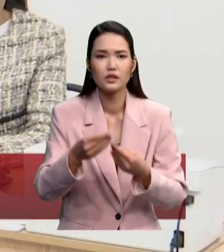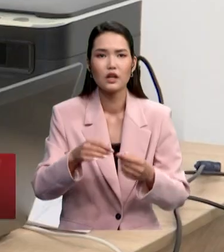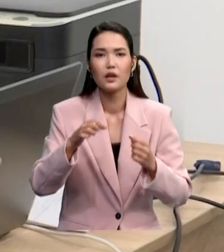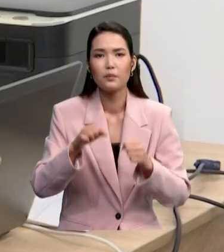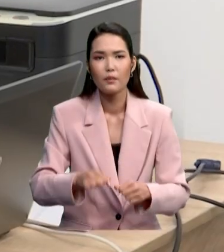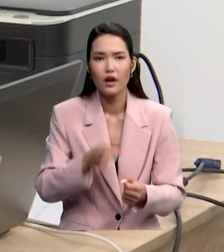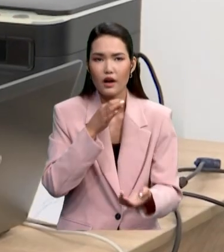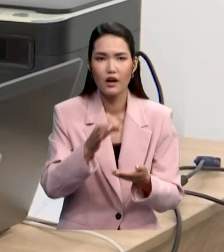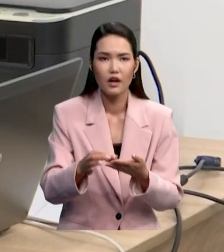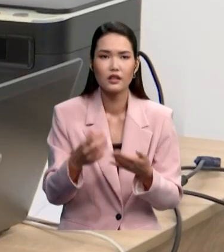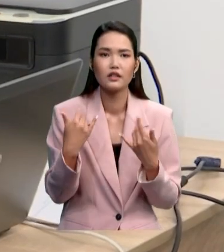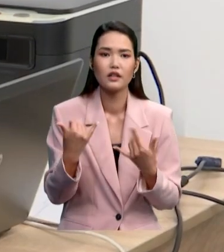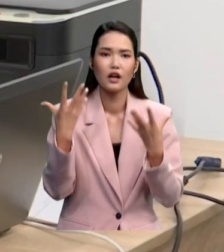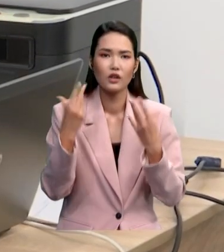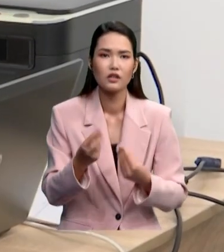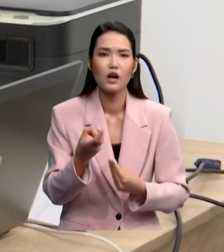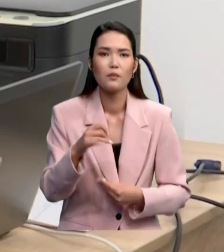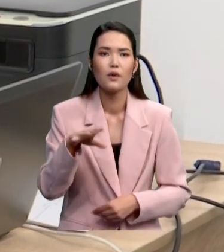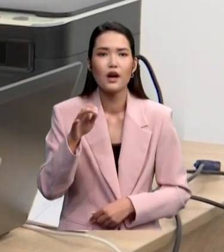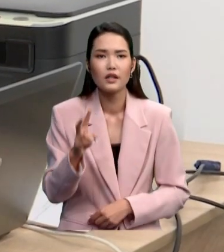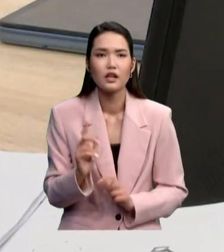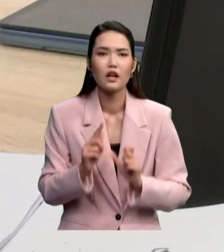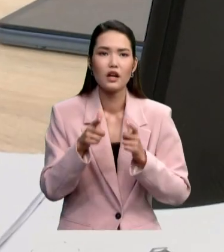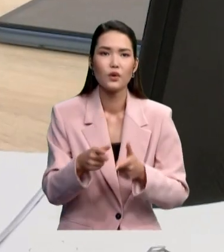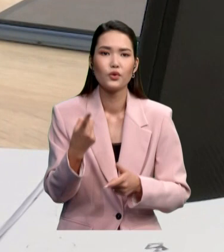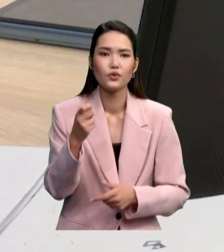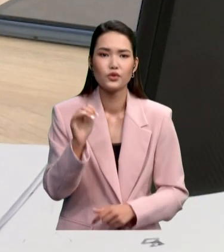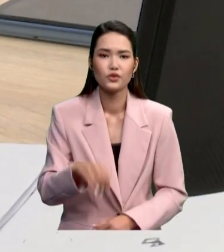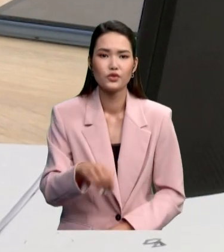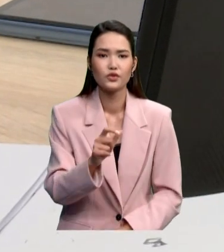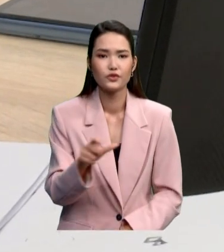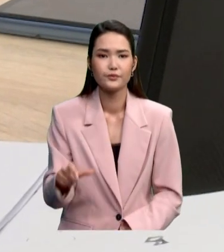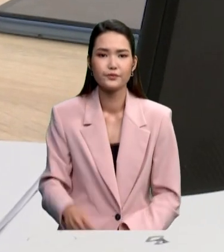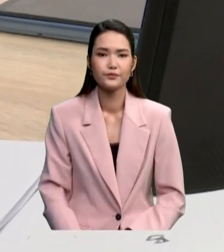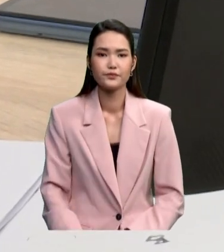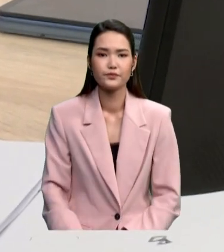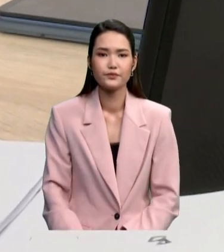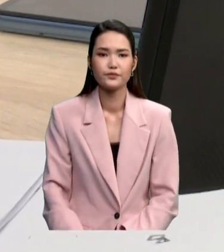инциденту правовую оценку. На сегодняшний день в Байтаке зарегистрировано 100 000 человек.